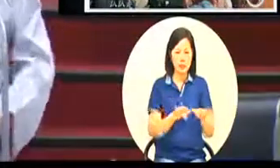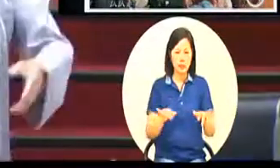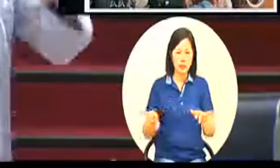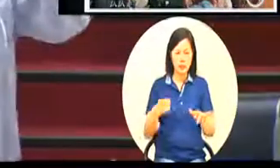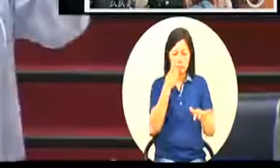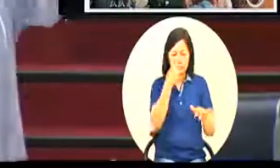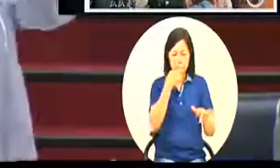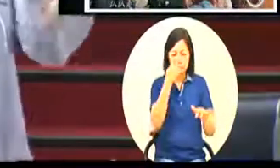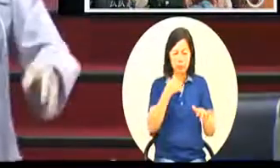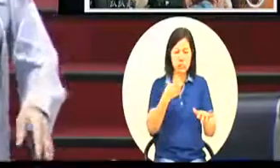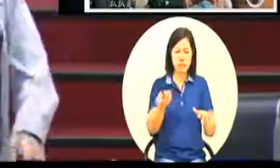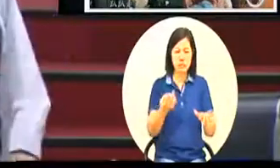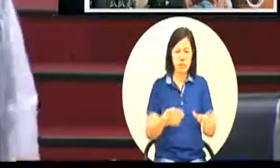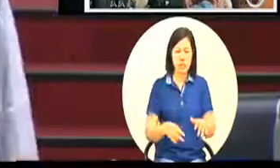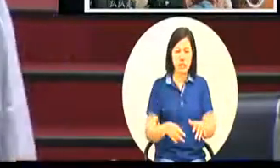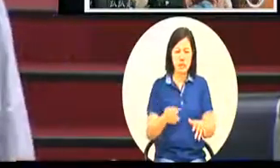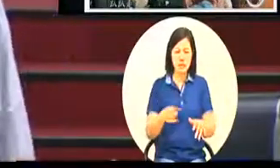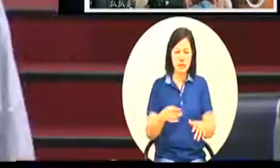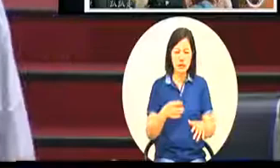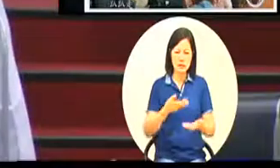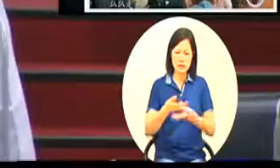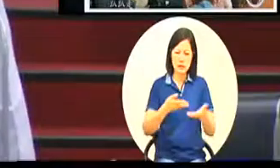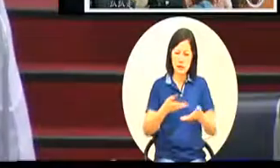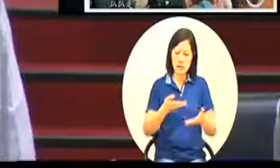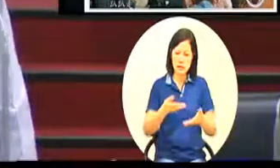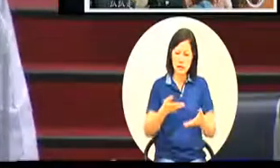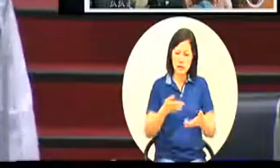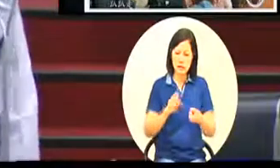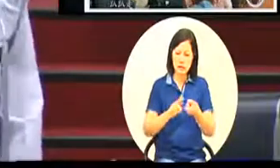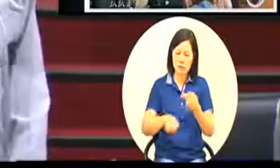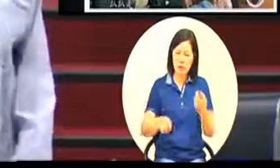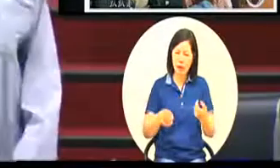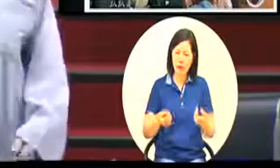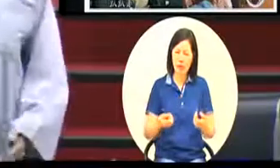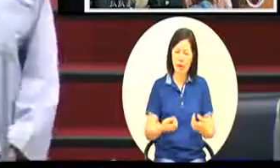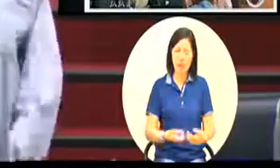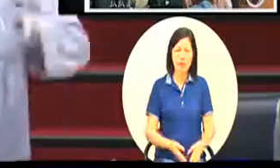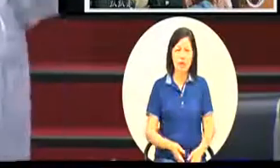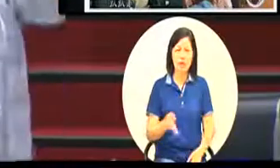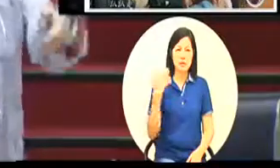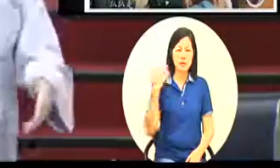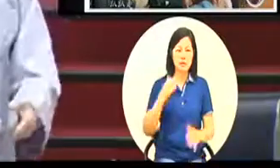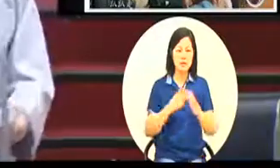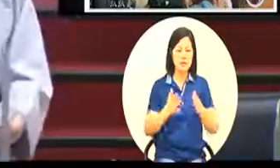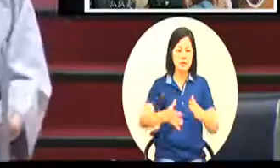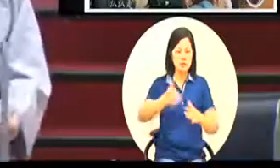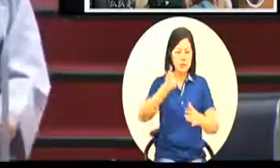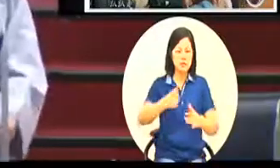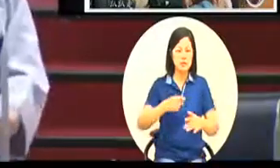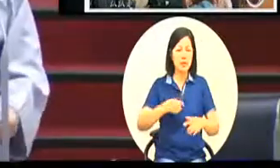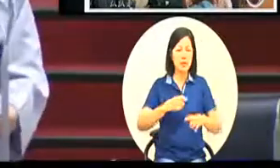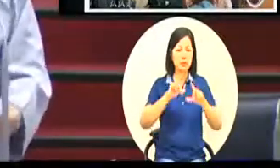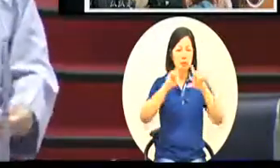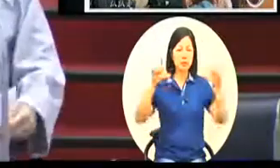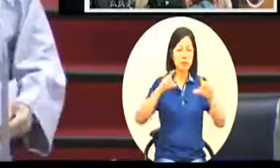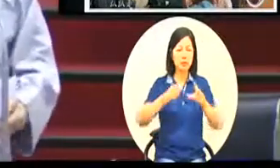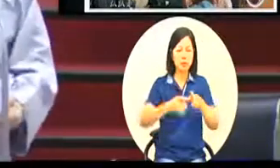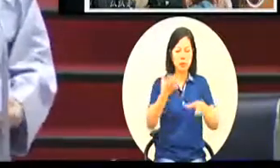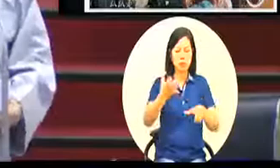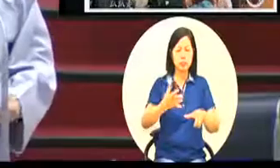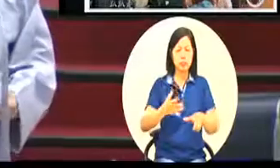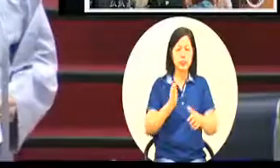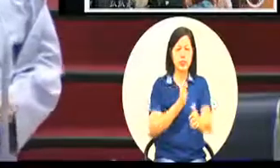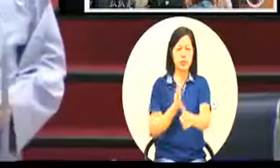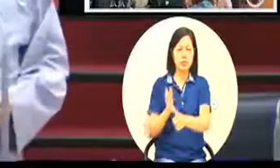啦？靠腰嘛，无即款的糟蹋乱呢。迄个时阵是国际也咧做一日，我公开一巡嘛，是咧糟蹋对调